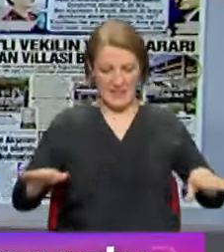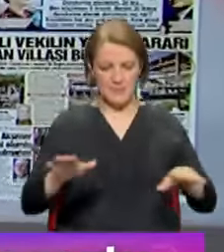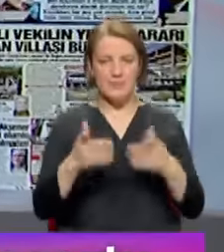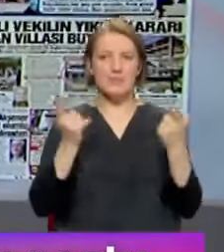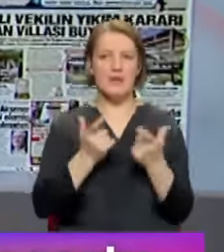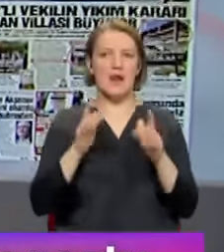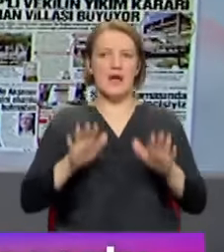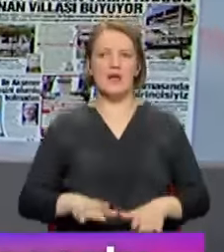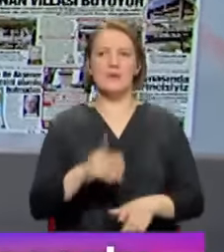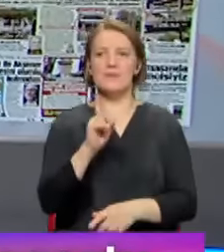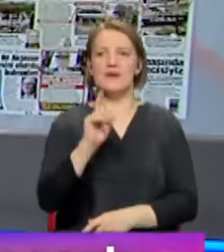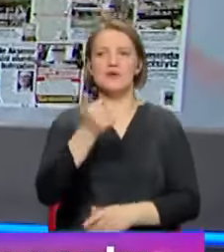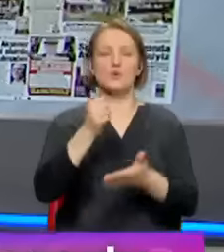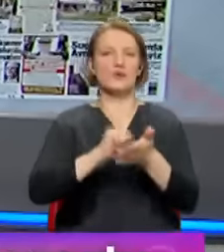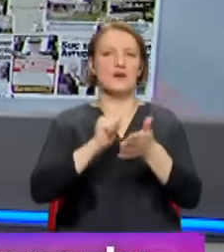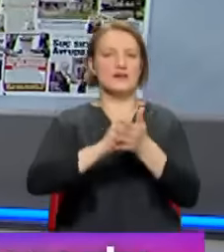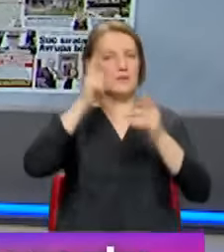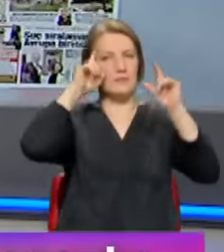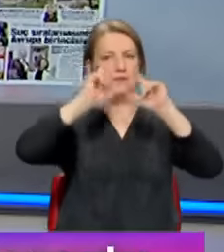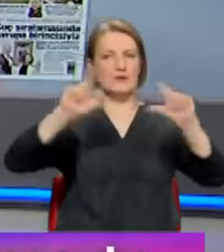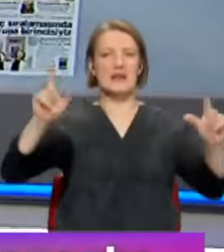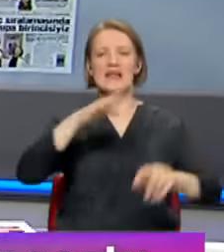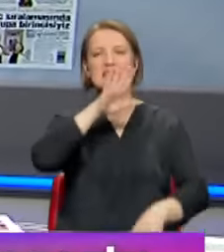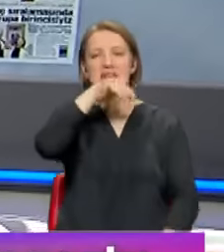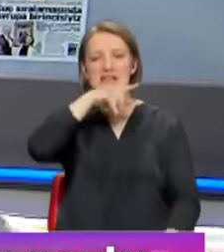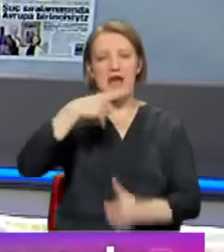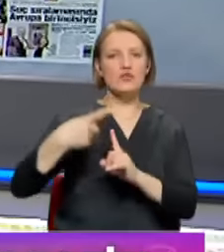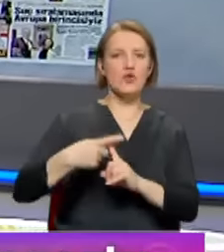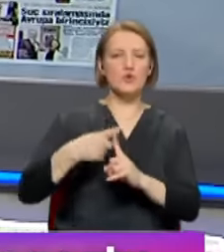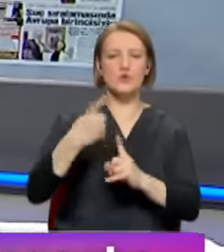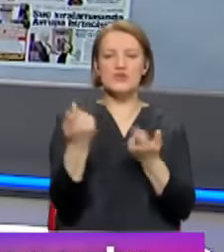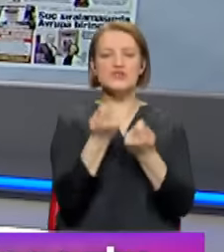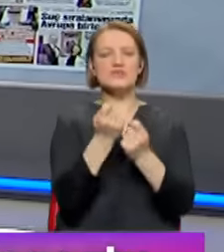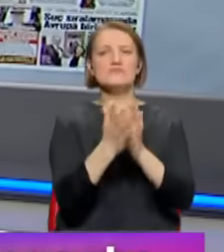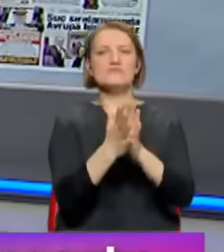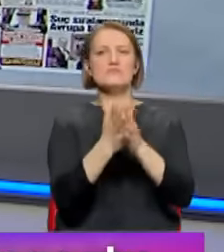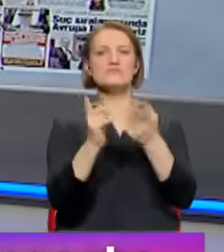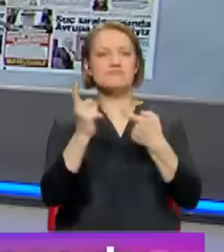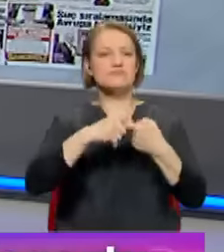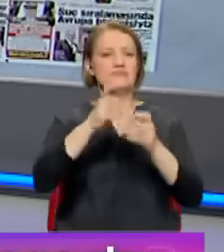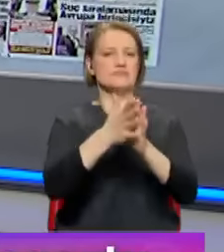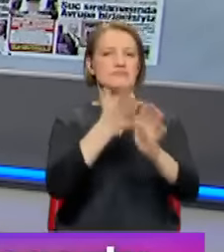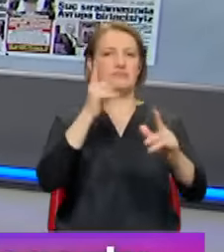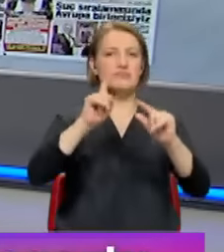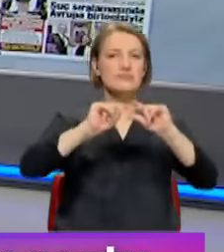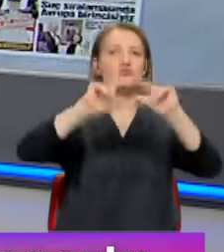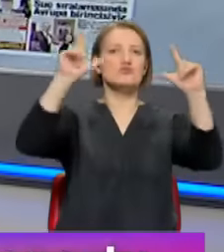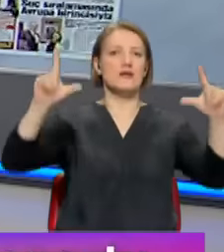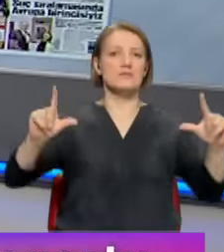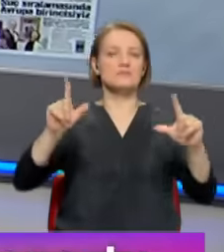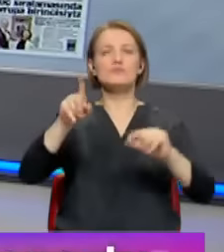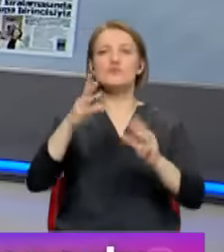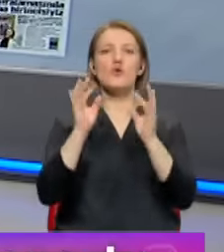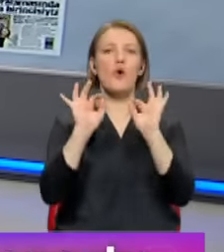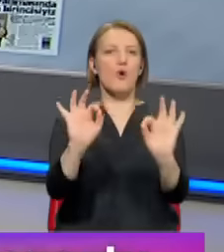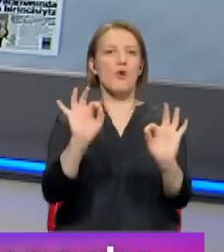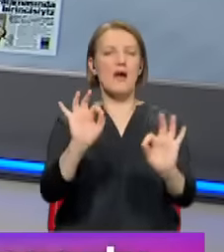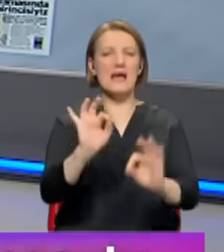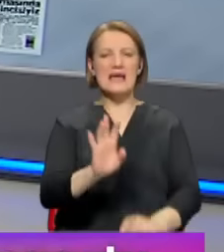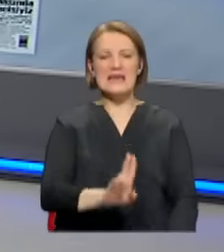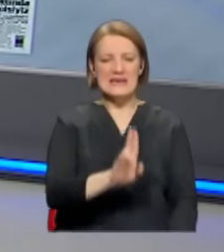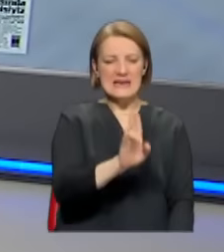Nerede kaldık? Bir Gün gazetesi manşeti. Dede ile torun iş kuyruğunda. Bunu büyütelim. Bu çok önemli. Bu